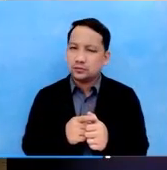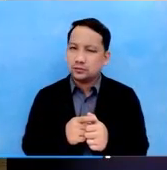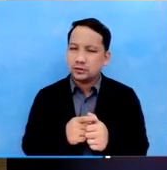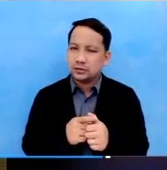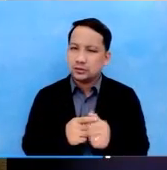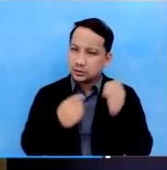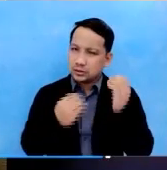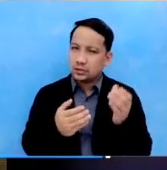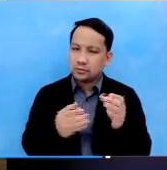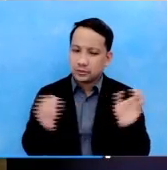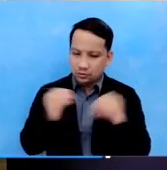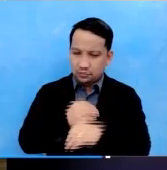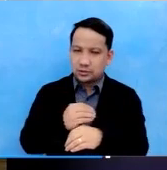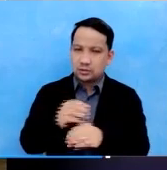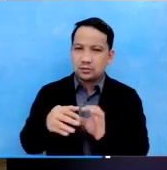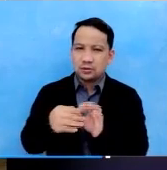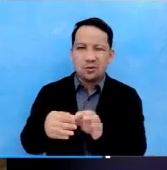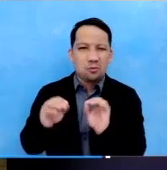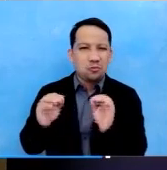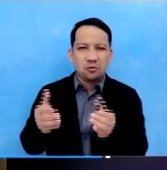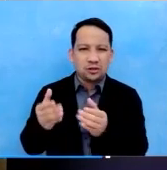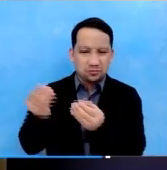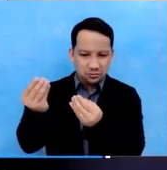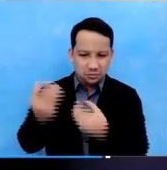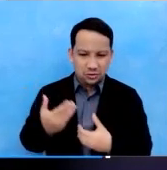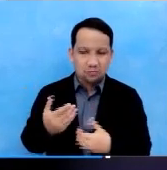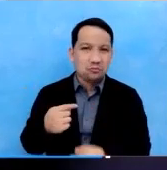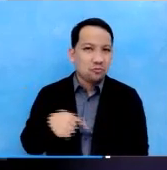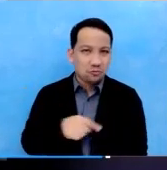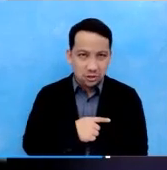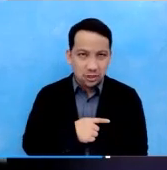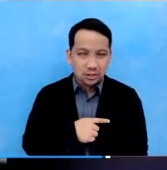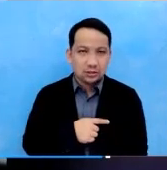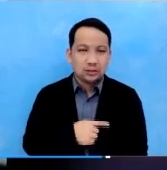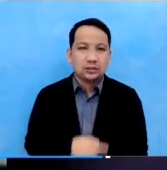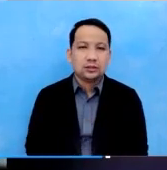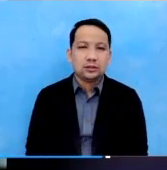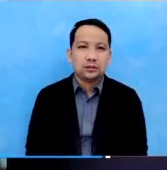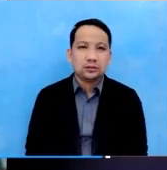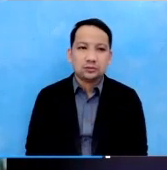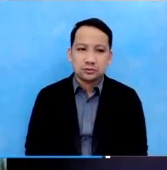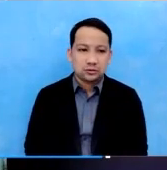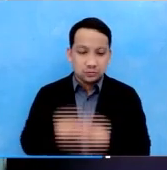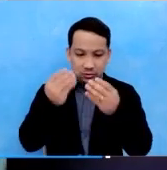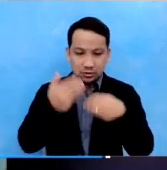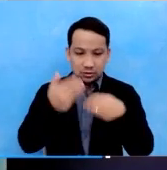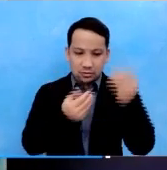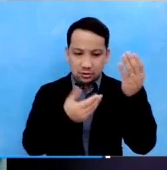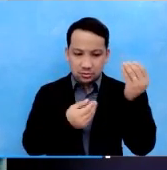opisina, wala pong natanggap na ni isa man na nasaktan o